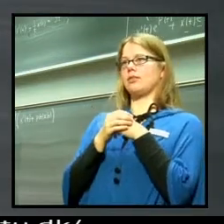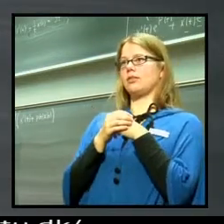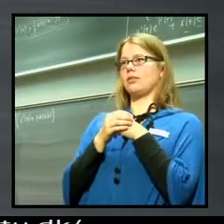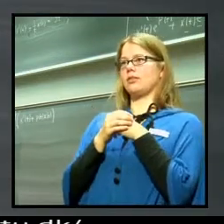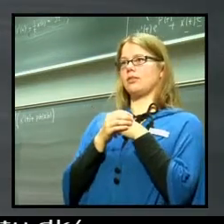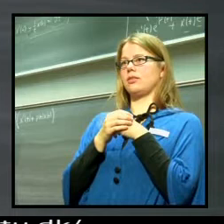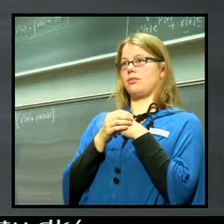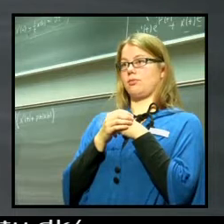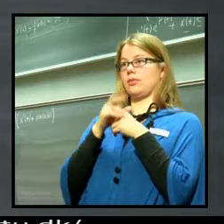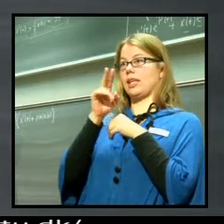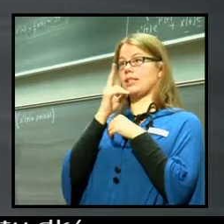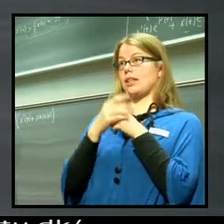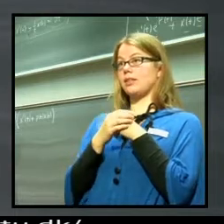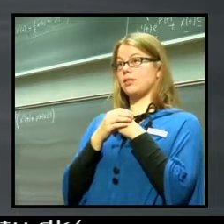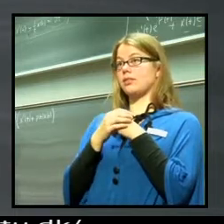Kan I se det?